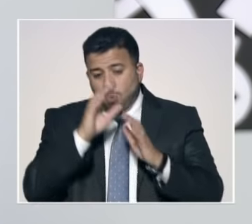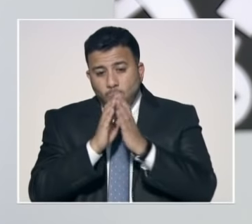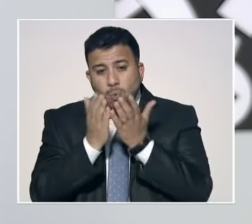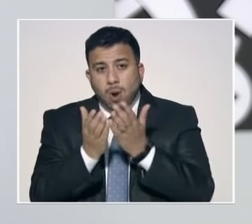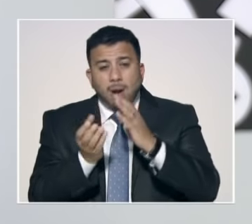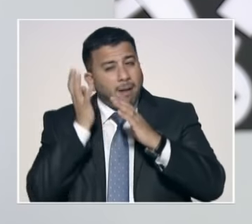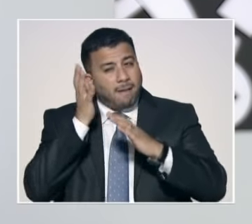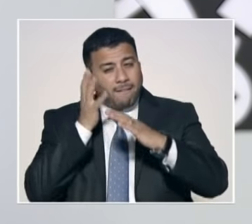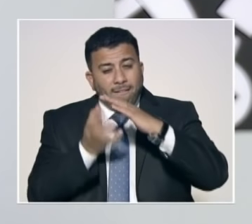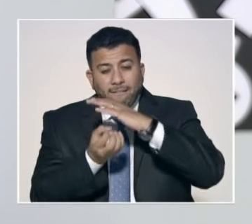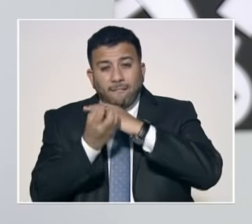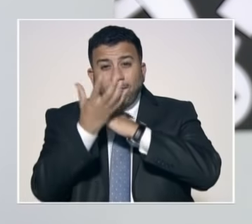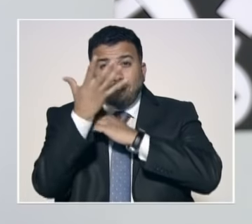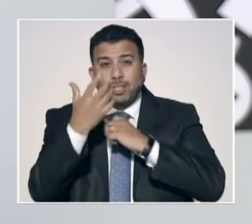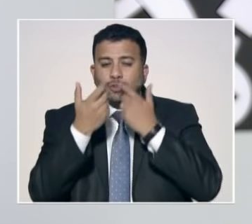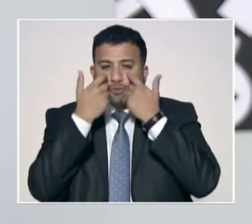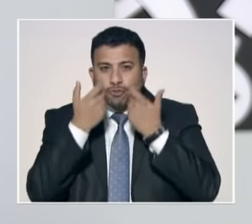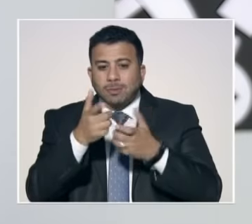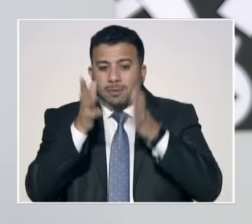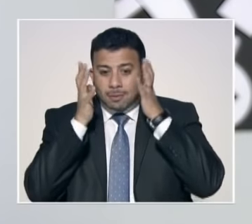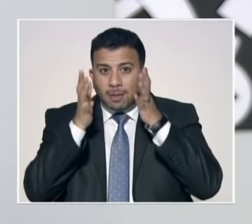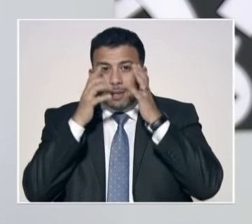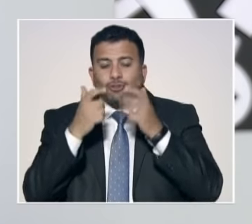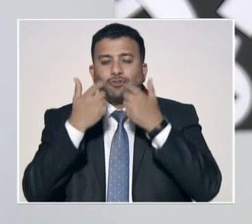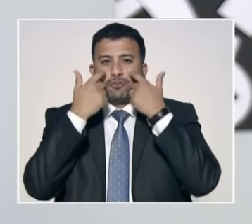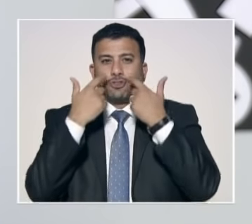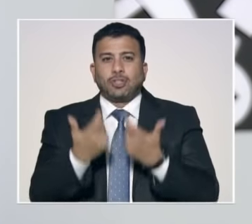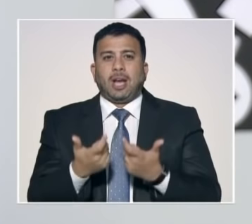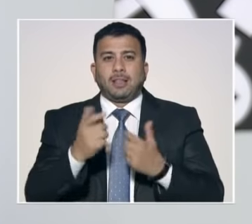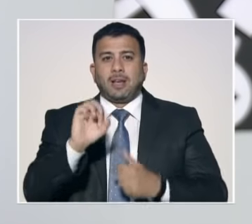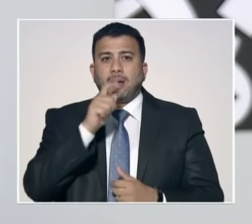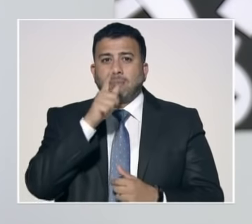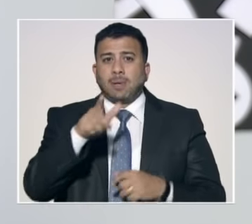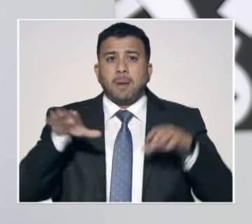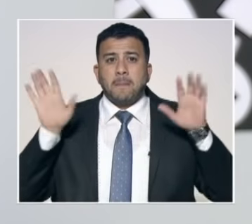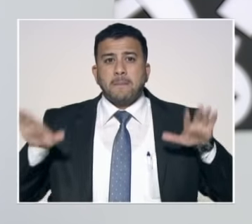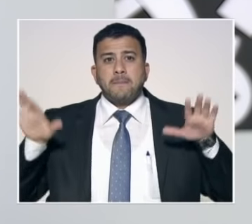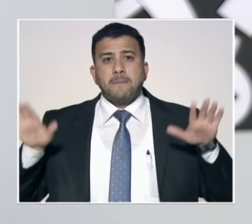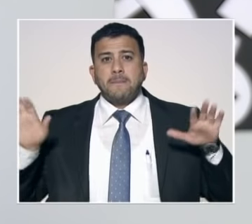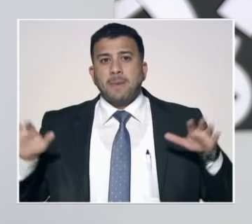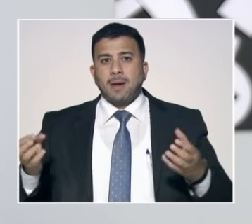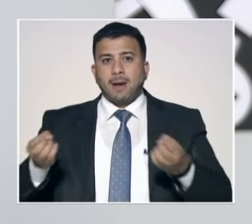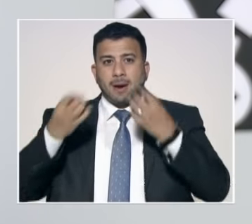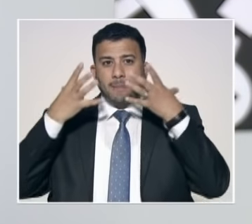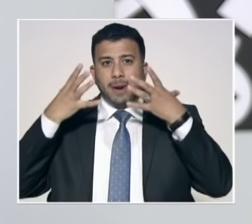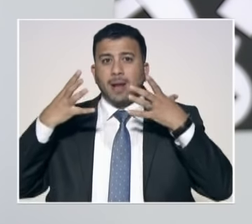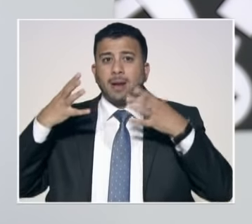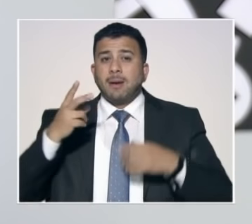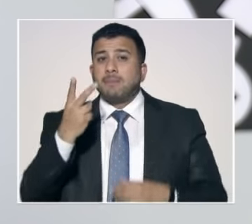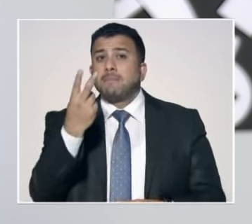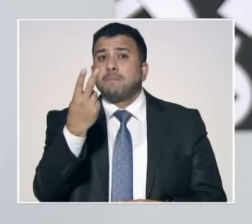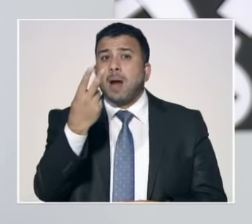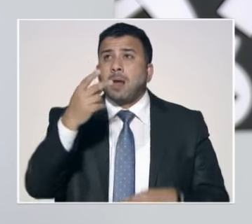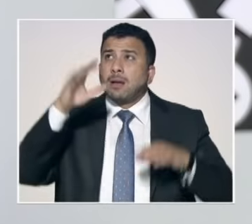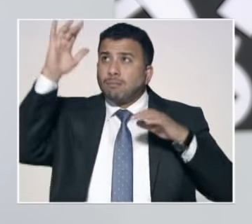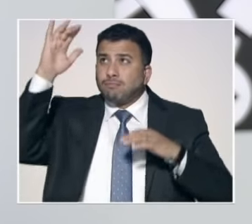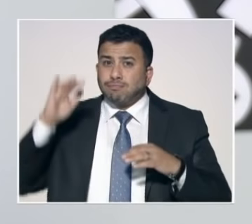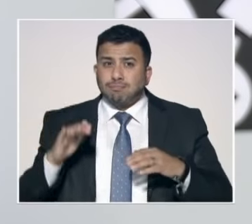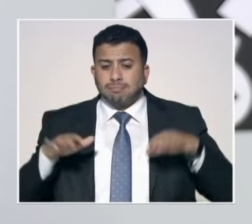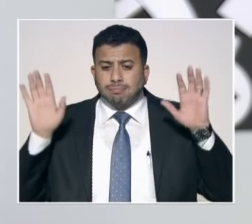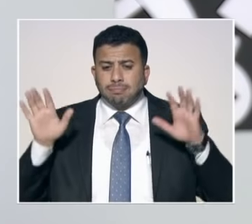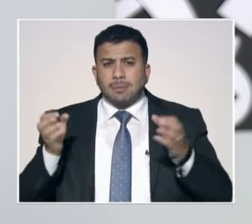الصلاة والسلام فصل وبين هذه الصلوات الخمس، ونزل جبريل عليه السلام مرتين يوضح